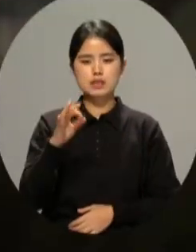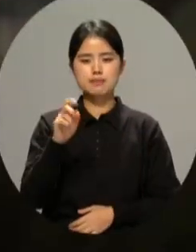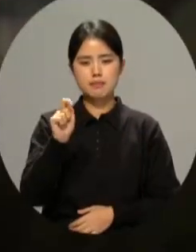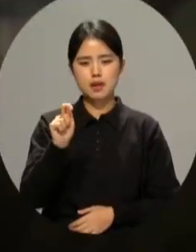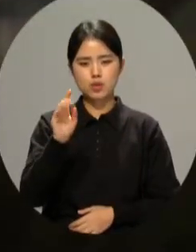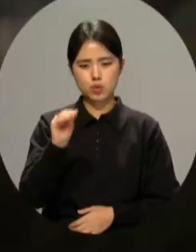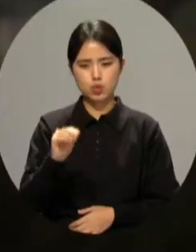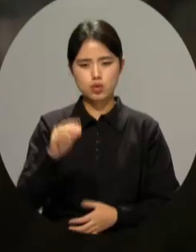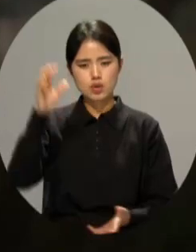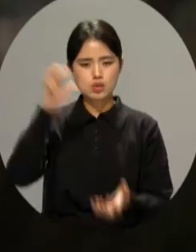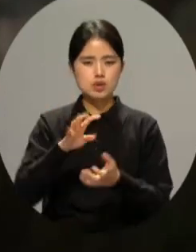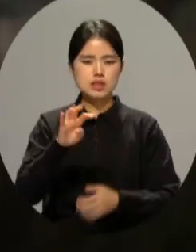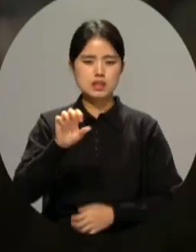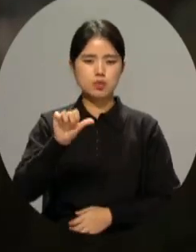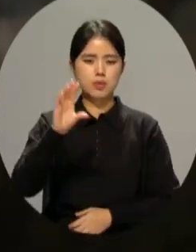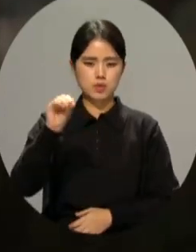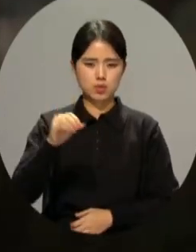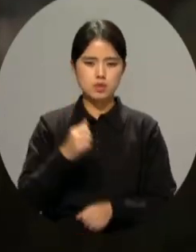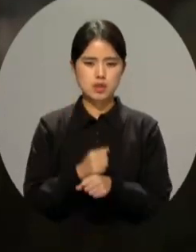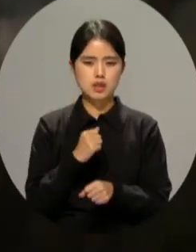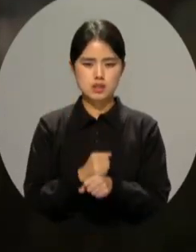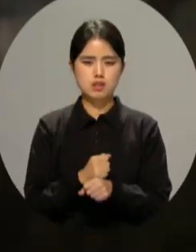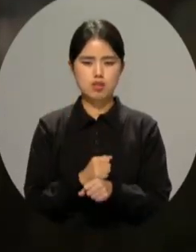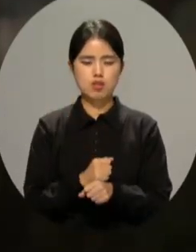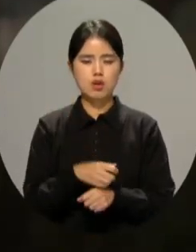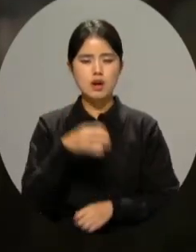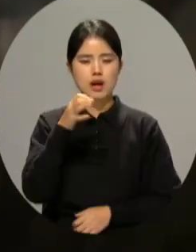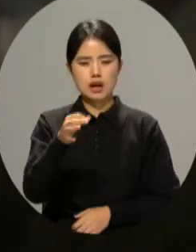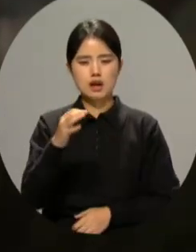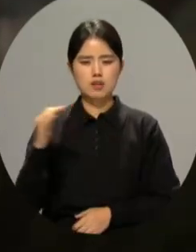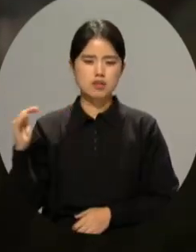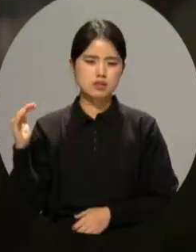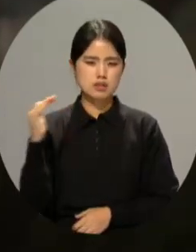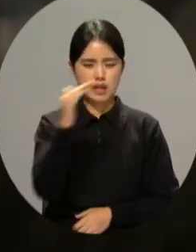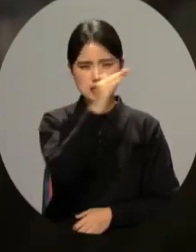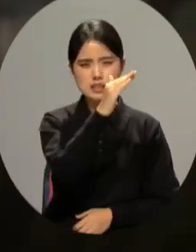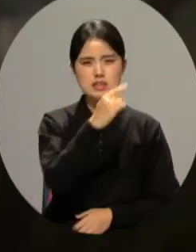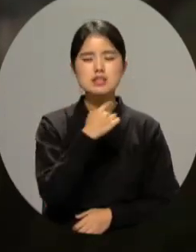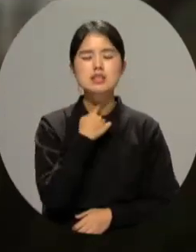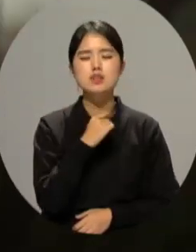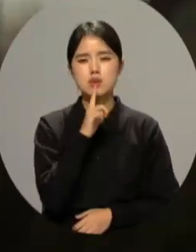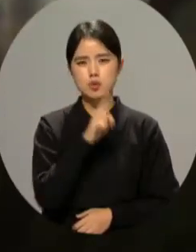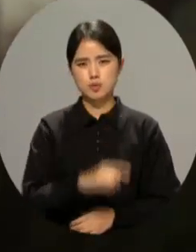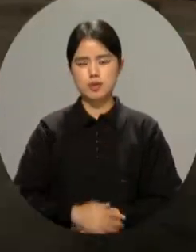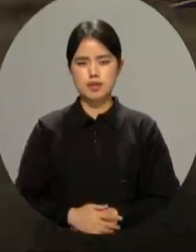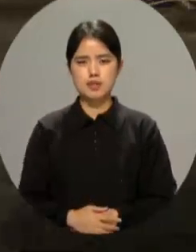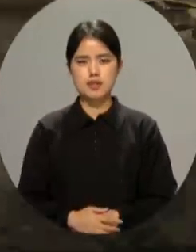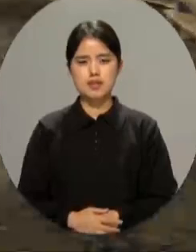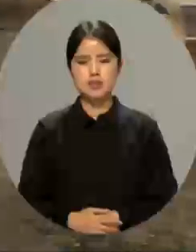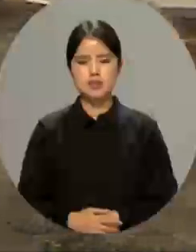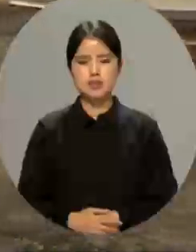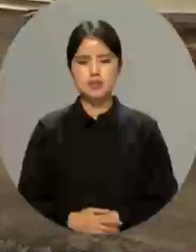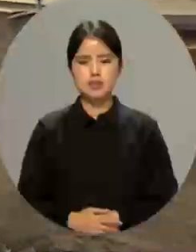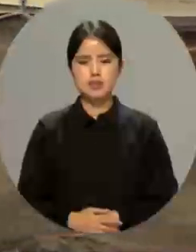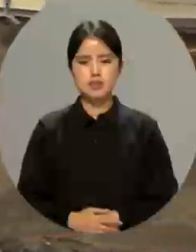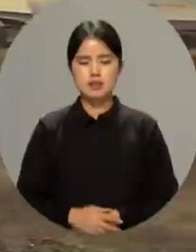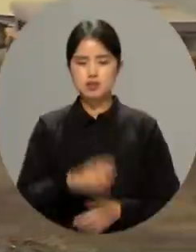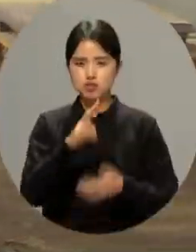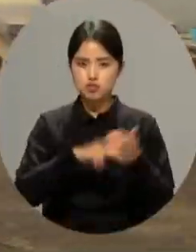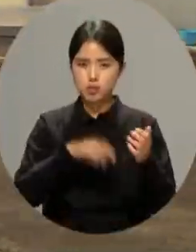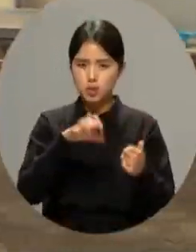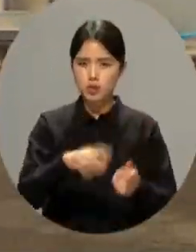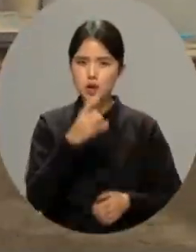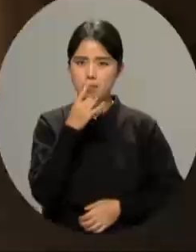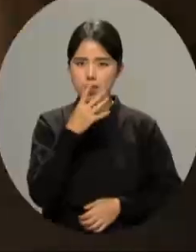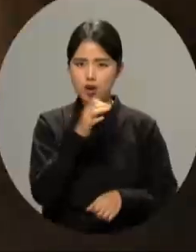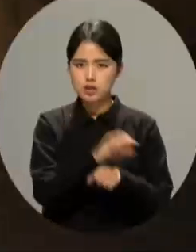40만 톤이 추가되는 부분에서 상당한 그 가격 상승 요인이 발생했다고 생각됩니다. 하지만 수매 현장의 벼